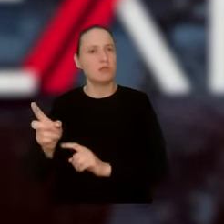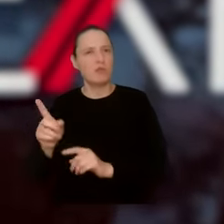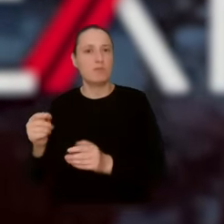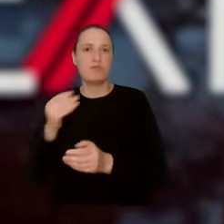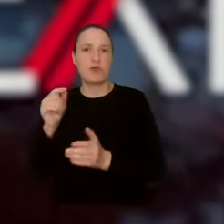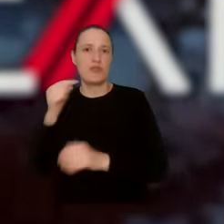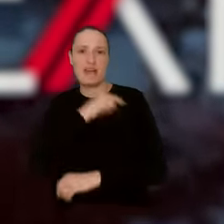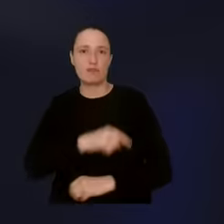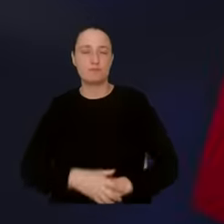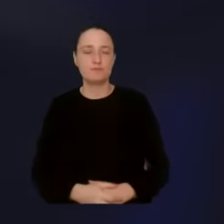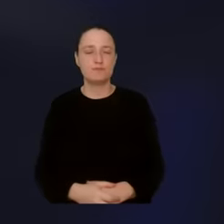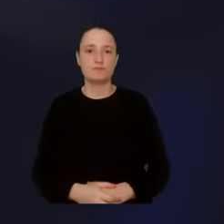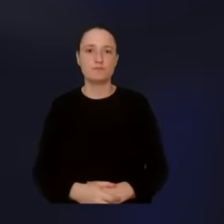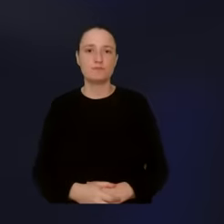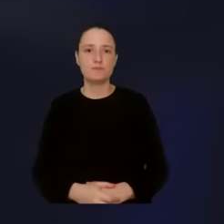dzisiaj?